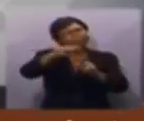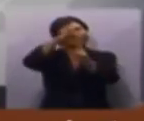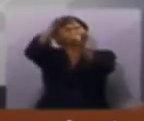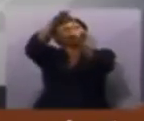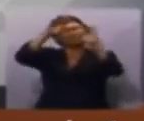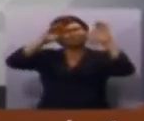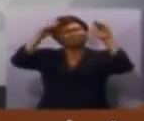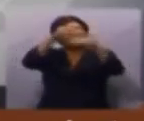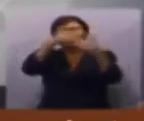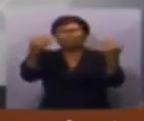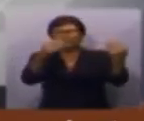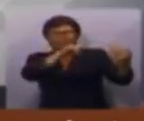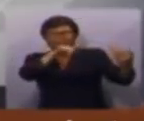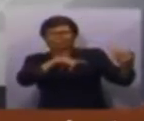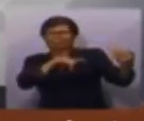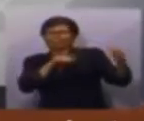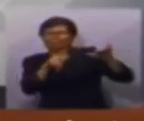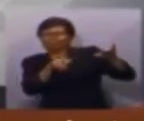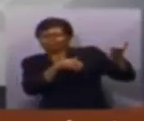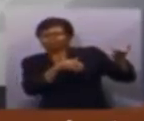berbanding kepentingan peribadi.